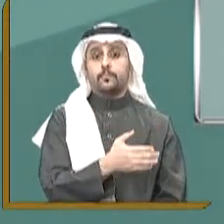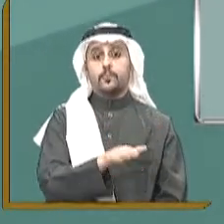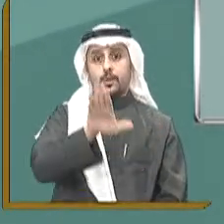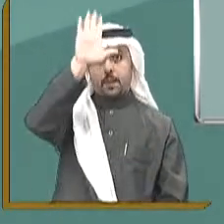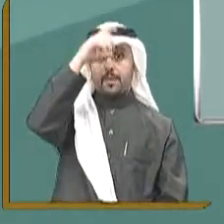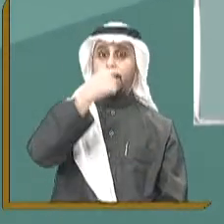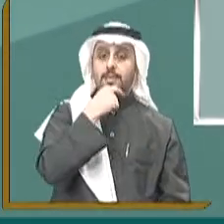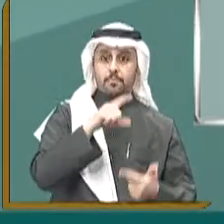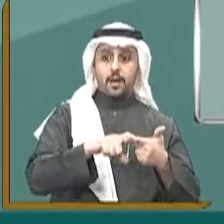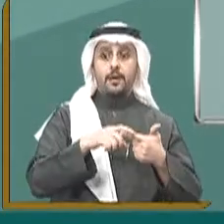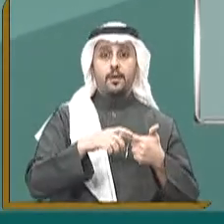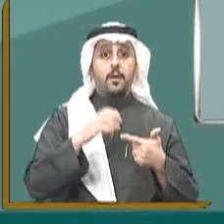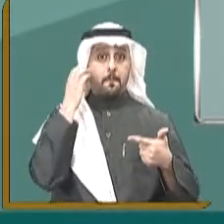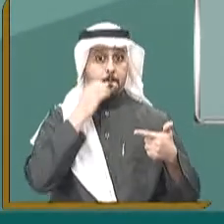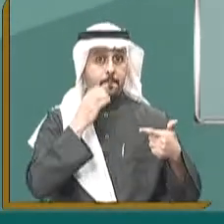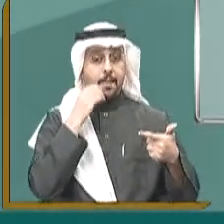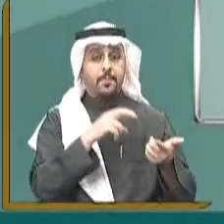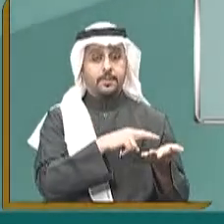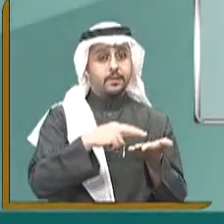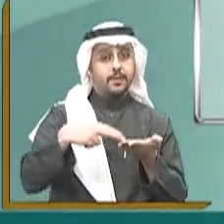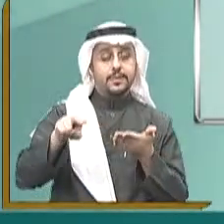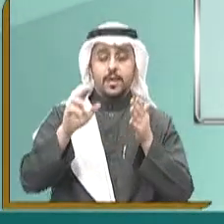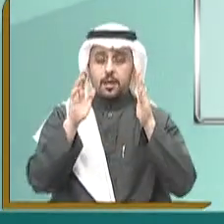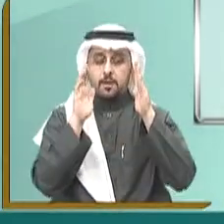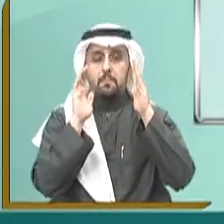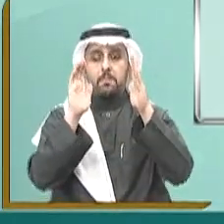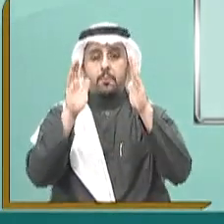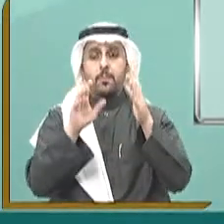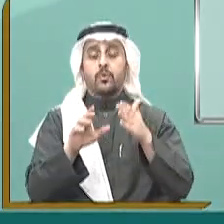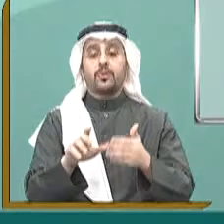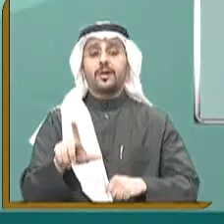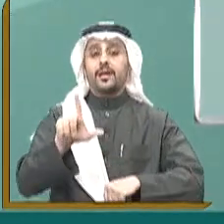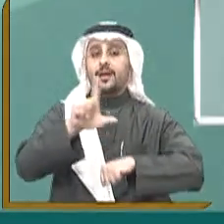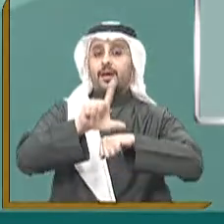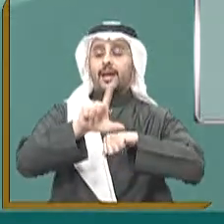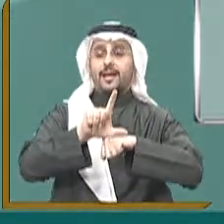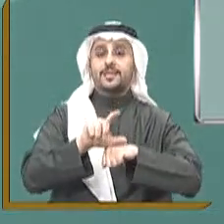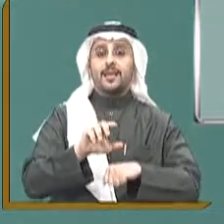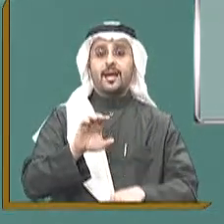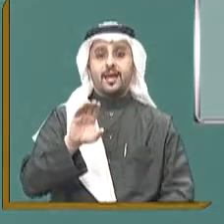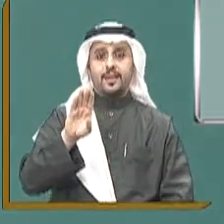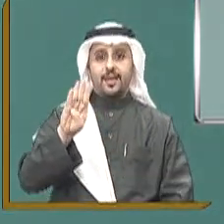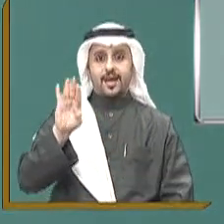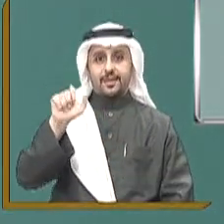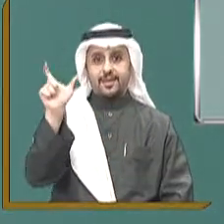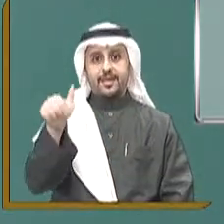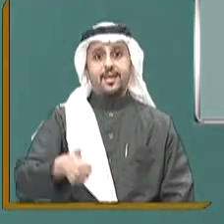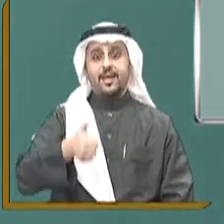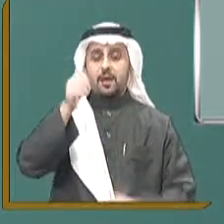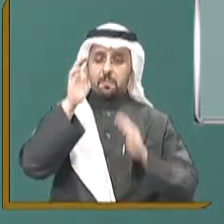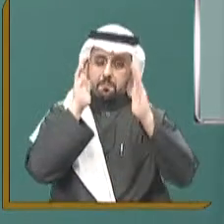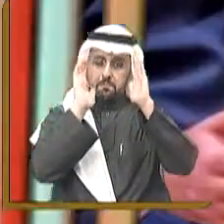خادم الحرمين الشريفين وسمو ولي العهد يهنئان رئيس كينيا بذكرى استقلال بلاده.